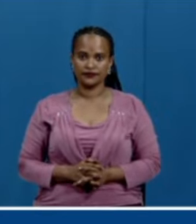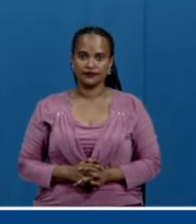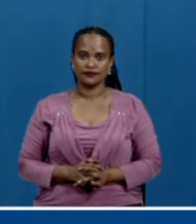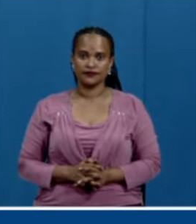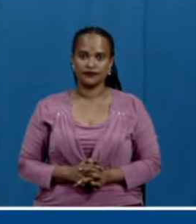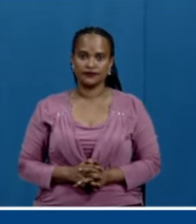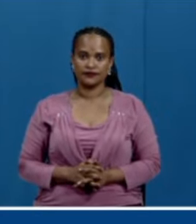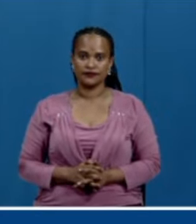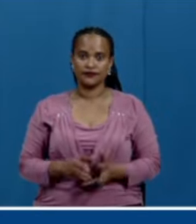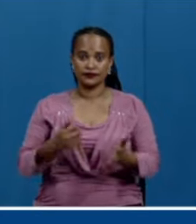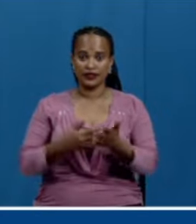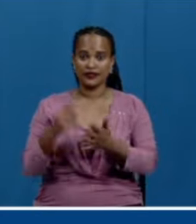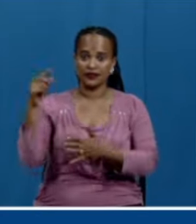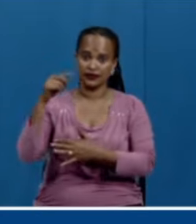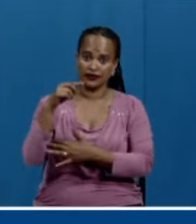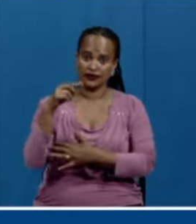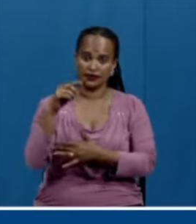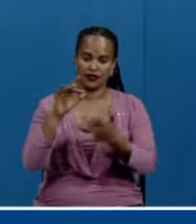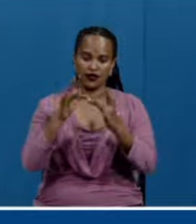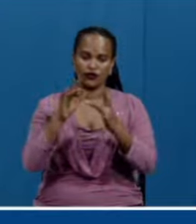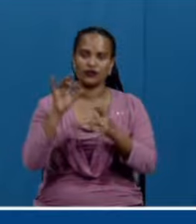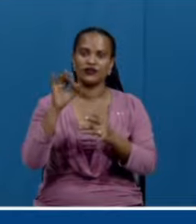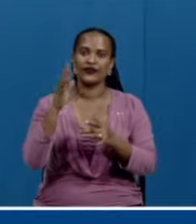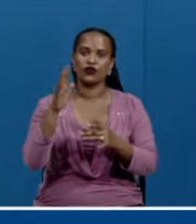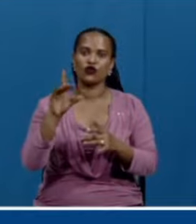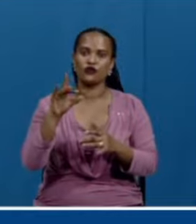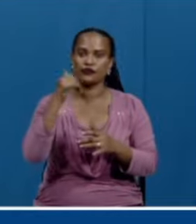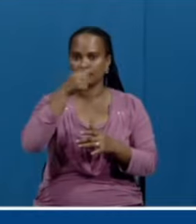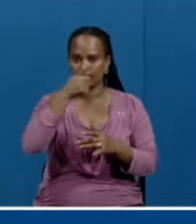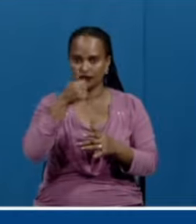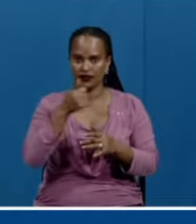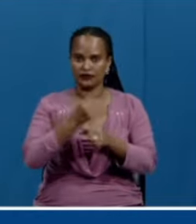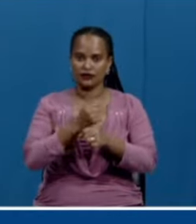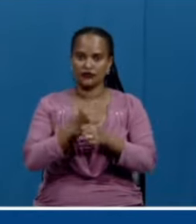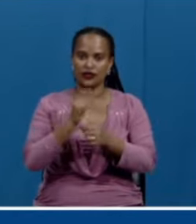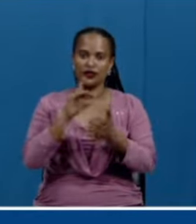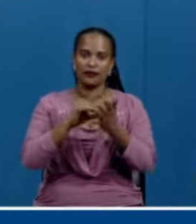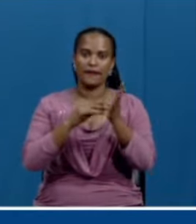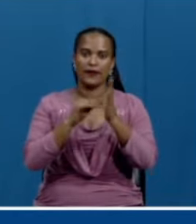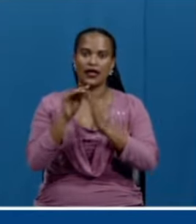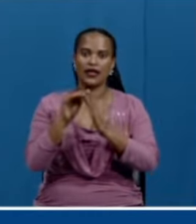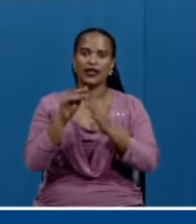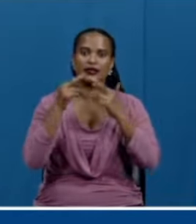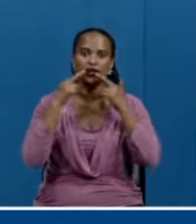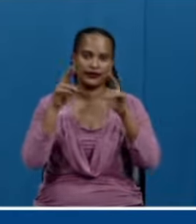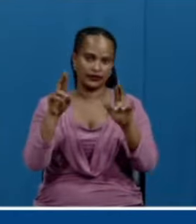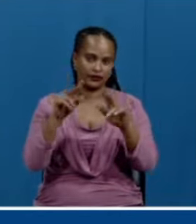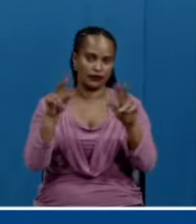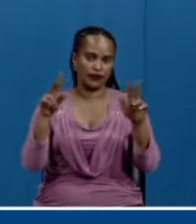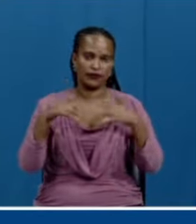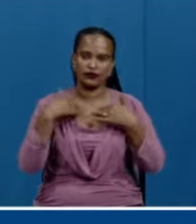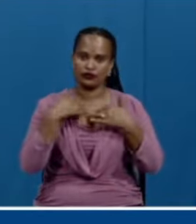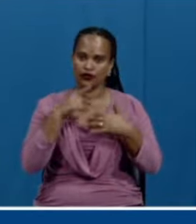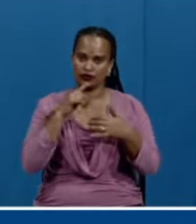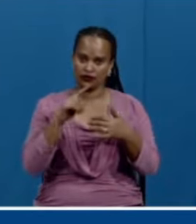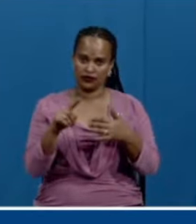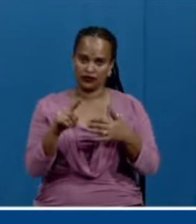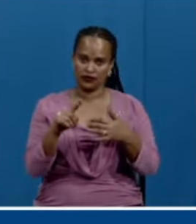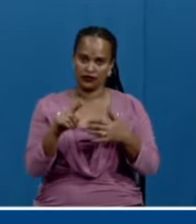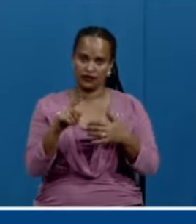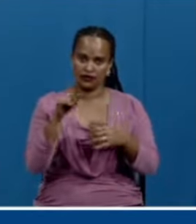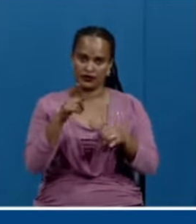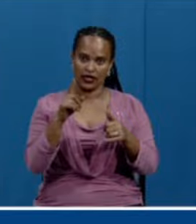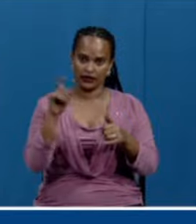this region. በዘለት ኔትወርክ ሳፋሪኮም ኣብ ትግራይ ዕላዊ ስርሑ ኣብ ከተማ መቐለ እንተበስር ብጣዕሚ ና ሕጉሳት። ኣብ ዙር